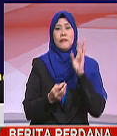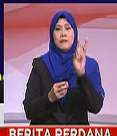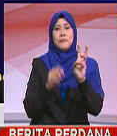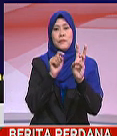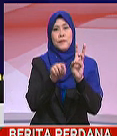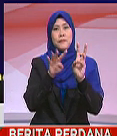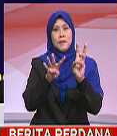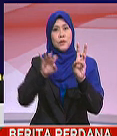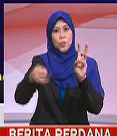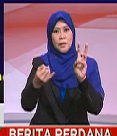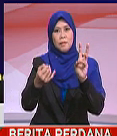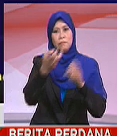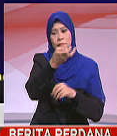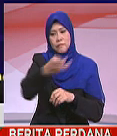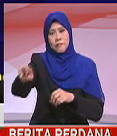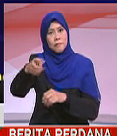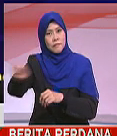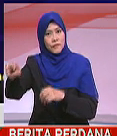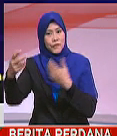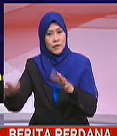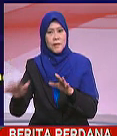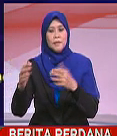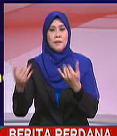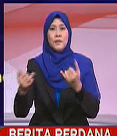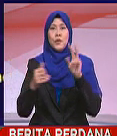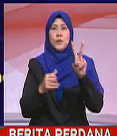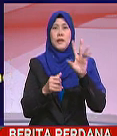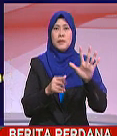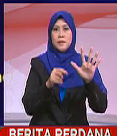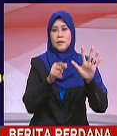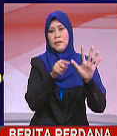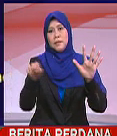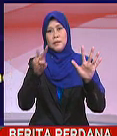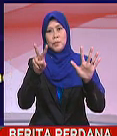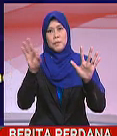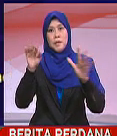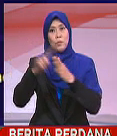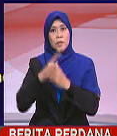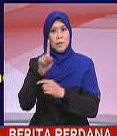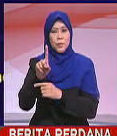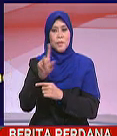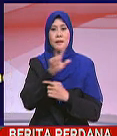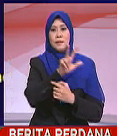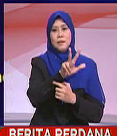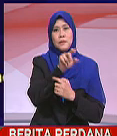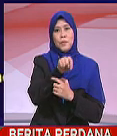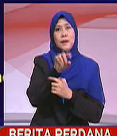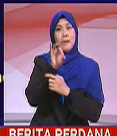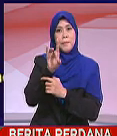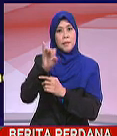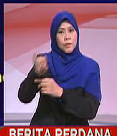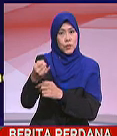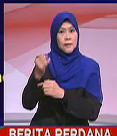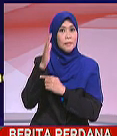account telah dikreditkan dan daripada 25 hingga 29 Jan 28 juta account sedang